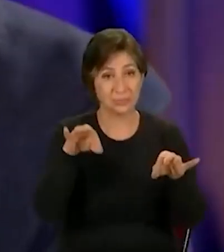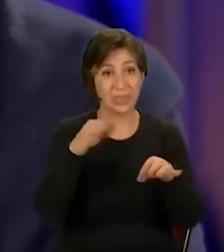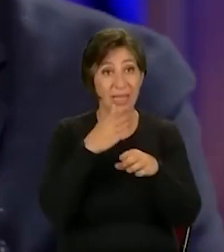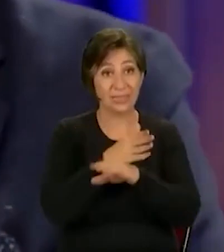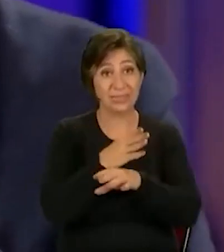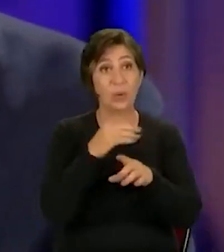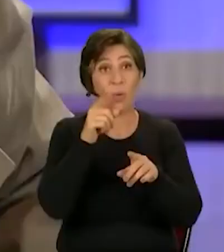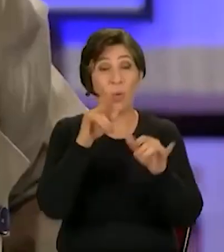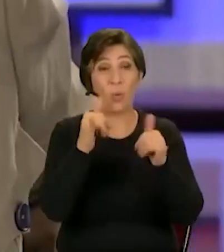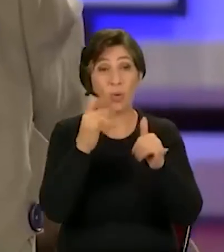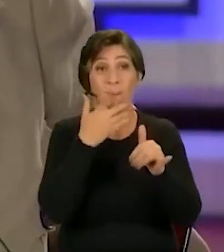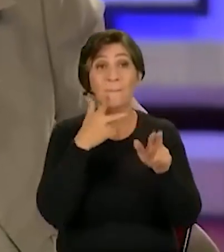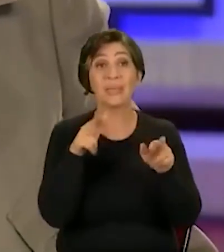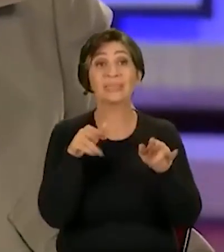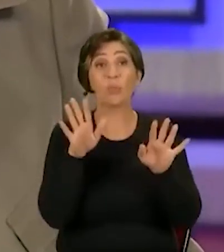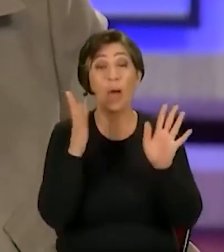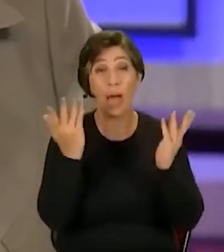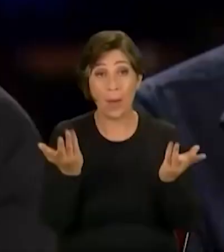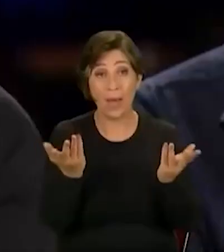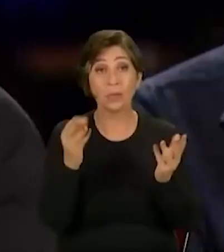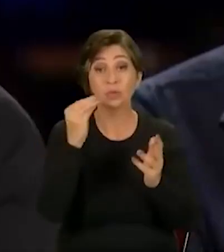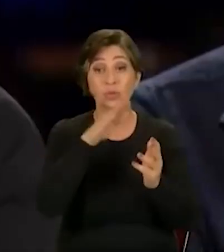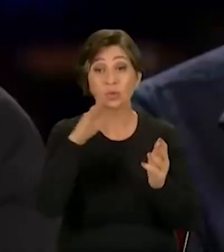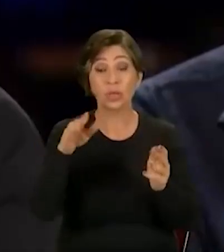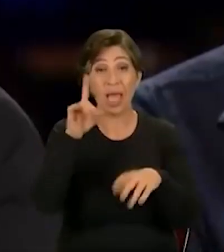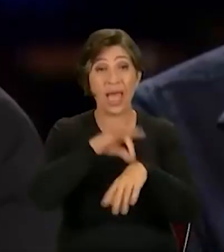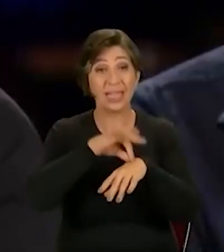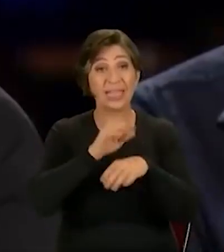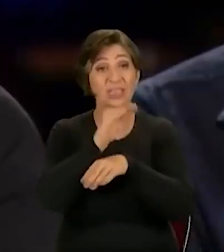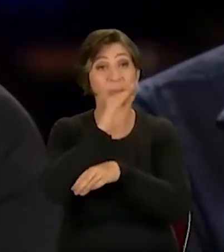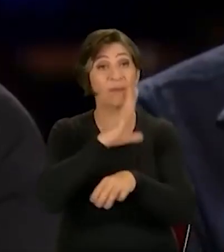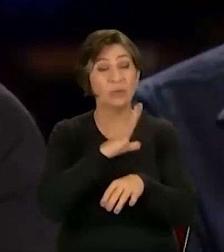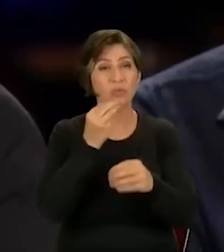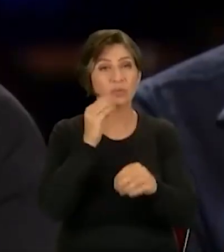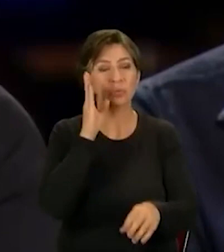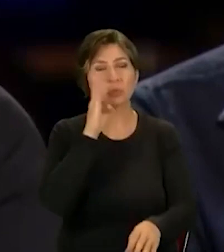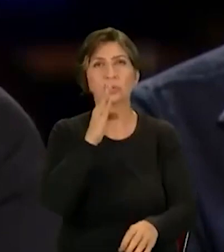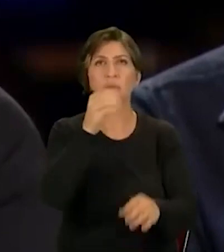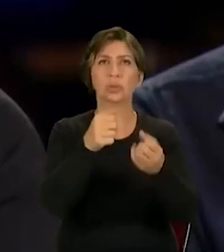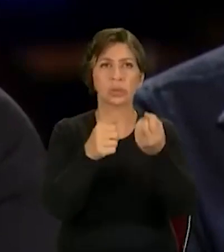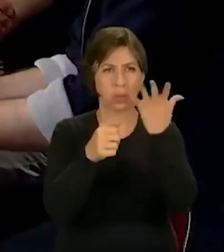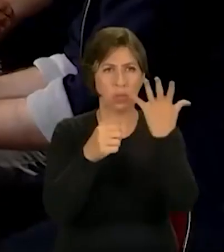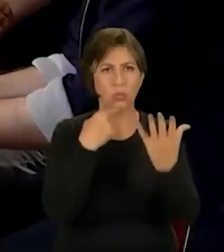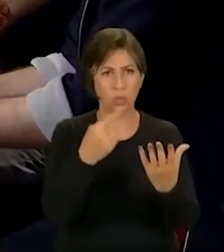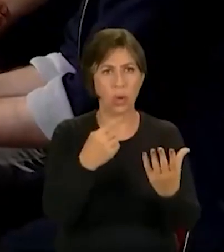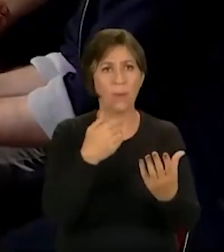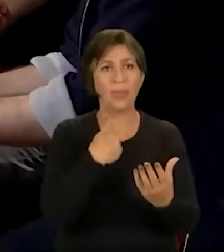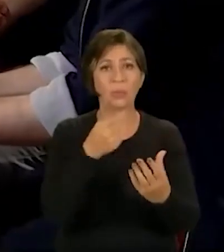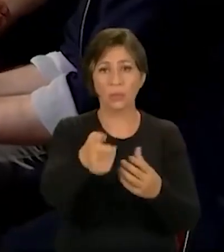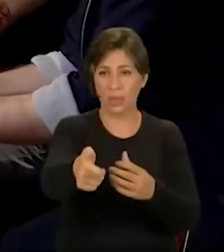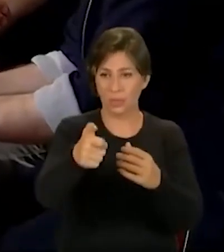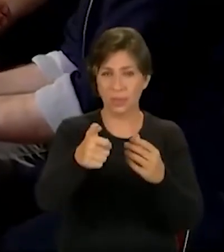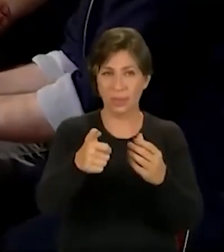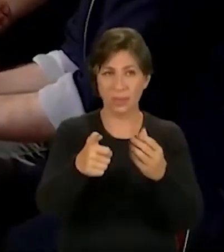aslında bahsettiğiniz o oyun meselesine benzemiyor aslında bu, ama çocuklarda bir anı yaşama var. Yani çocuk direkt olarak çakmağı yanıyor diyor. Bana bunu